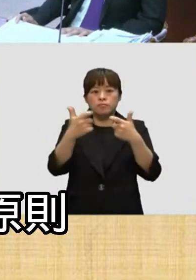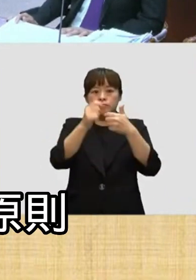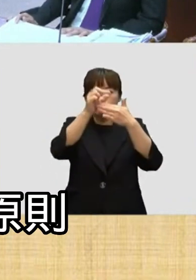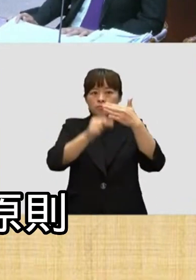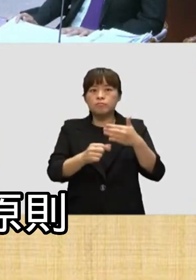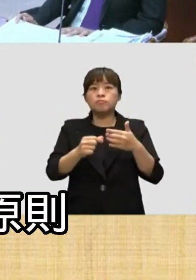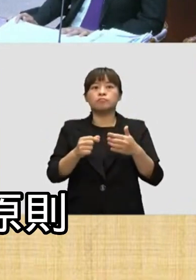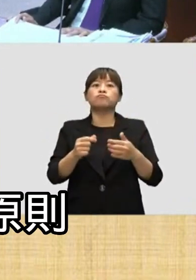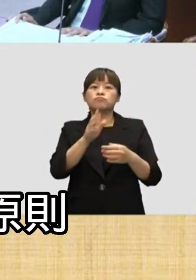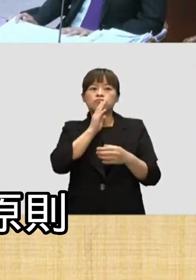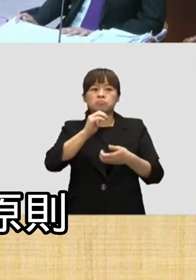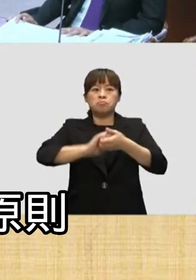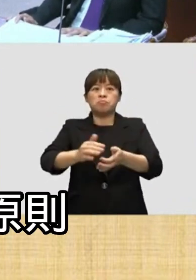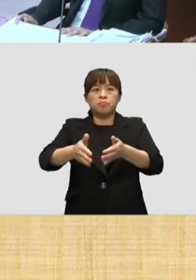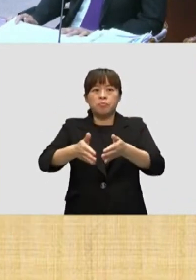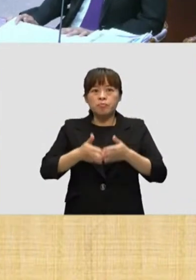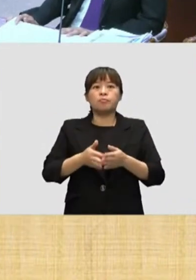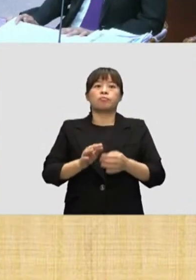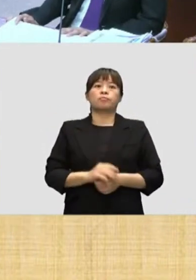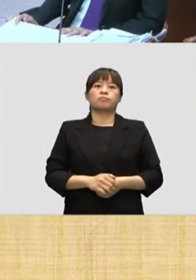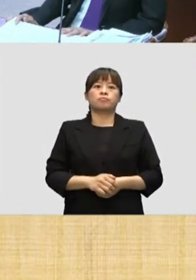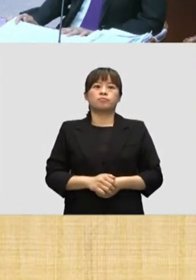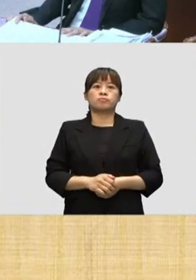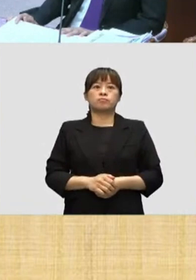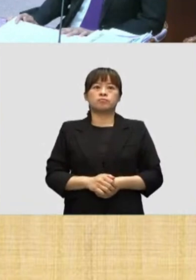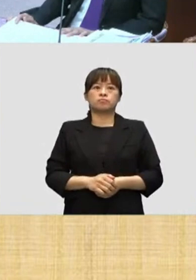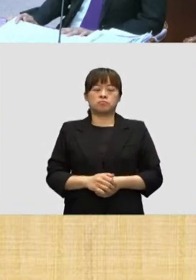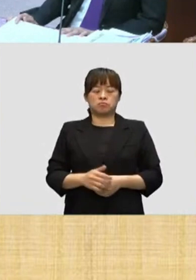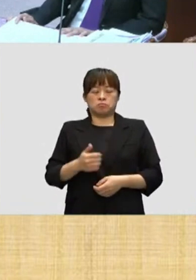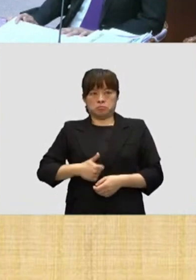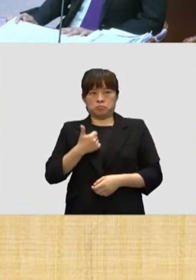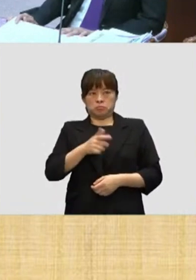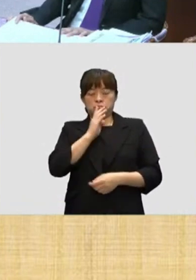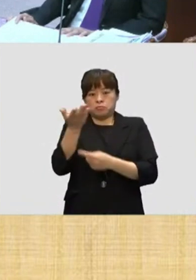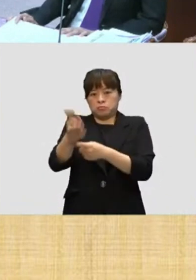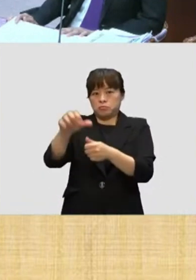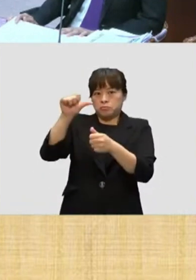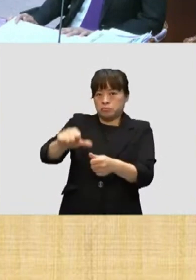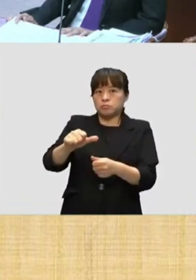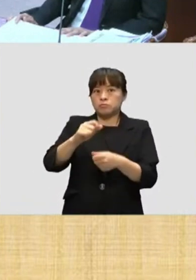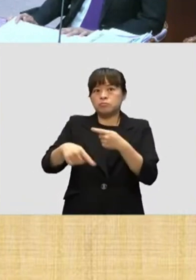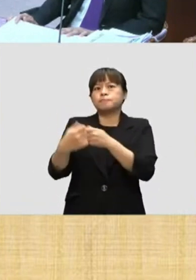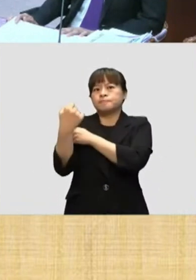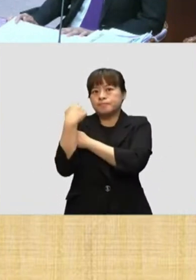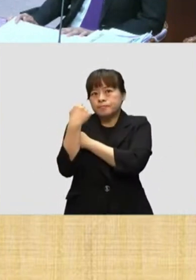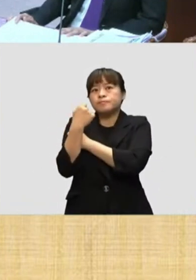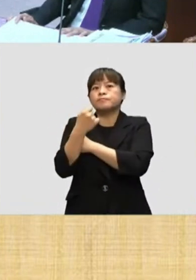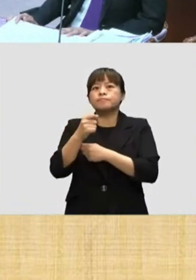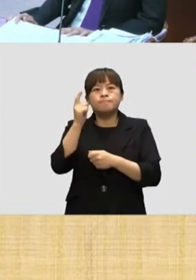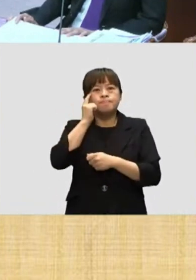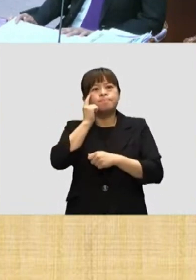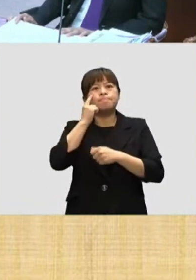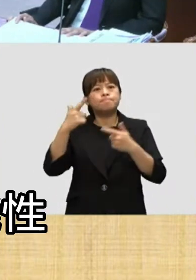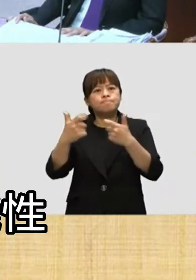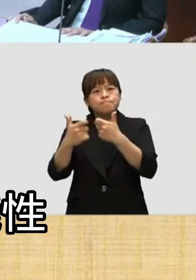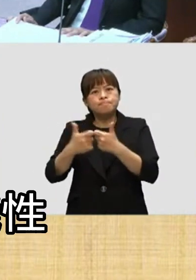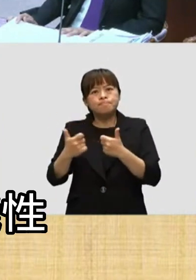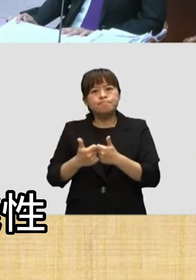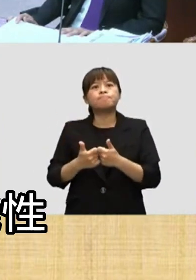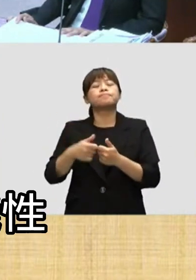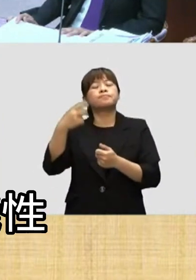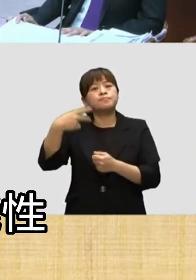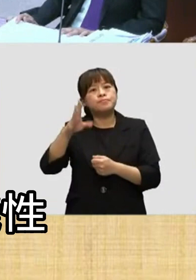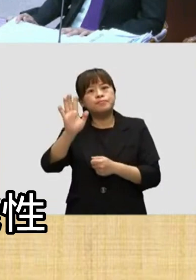件应符合必要性原则。15以死刑为最终刑法，应尽可能迁移适用。 且